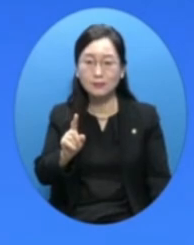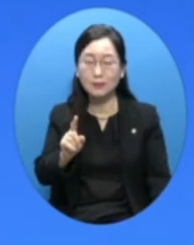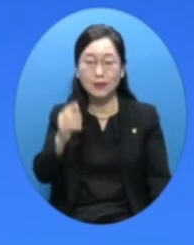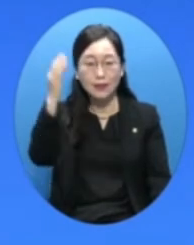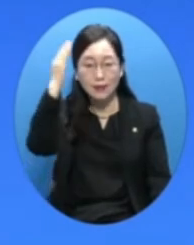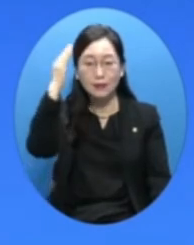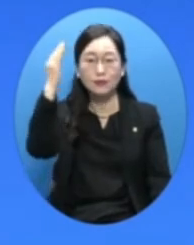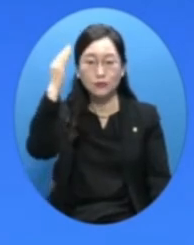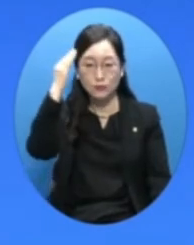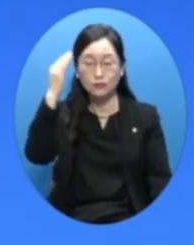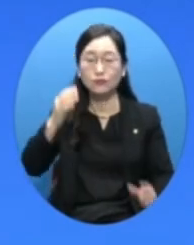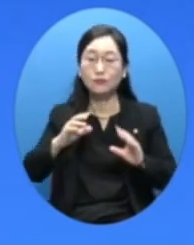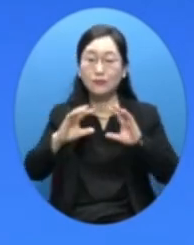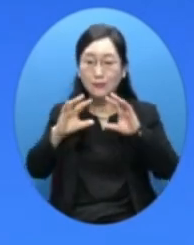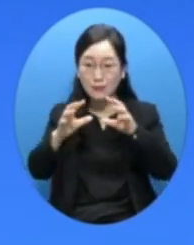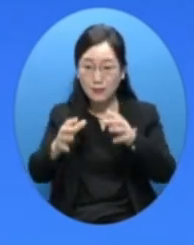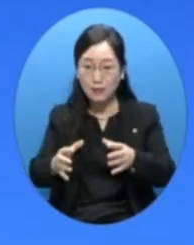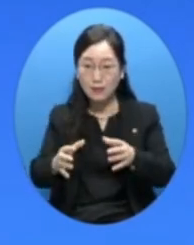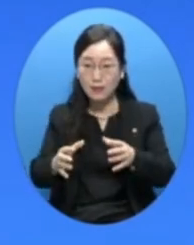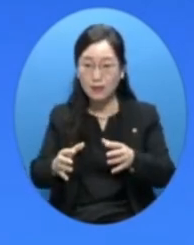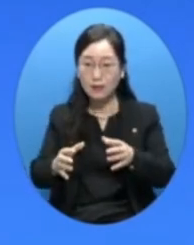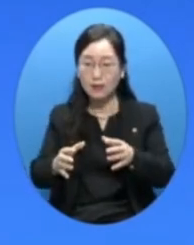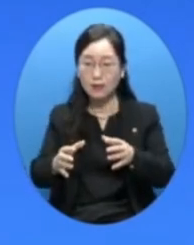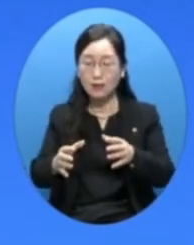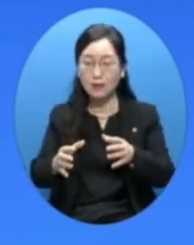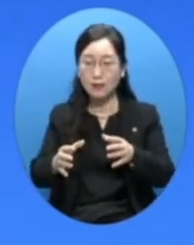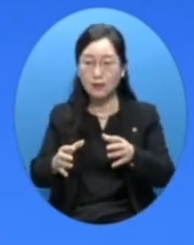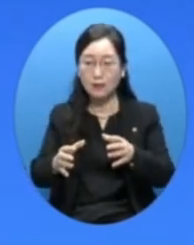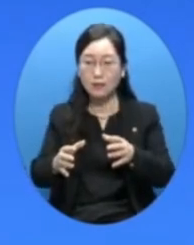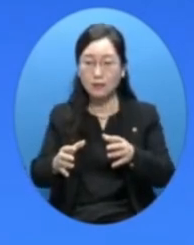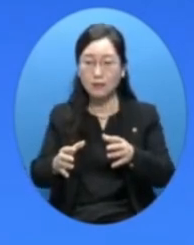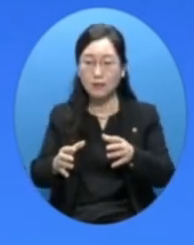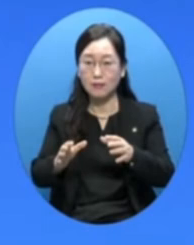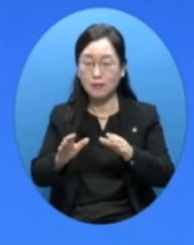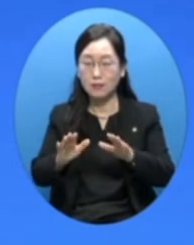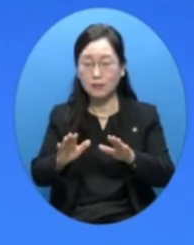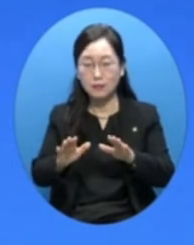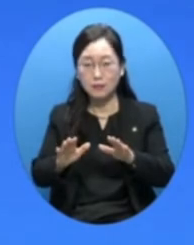한국의 3대 테너로 불리운